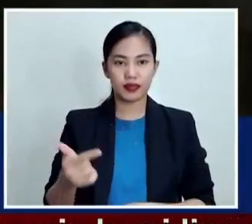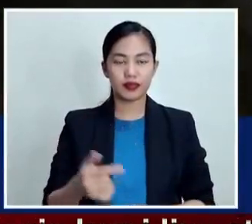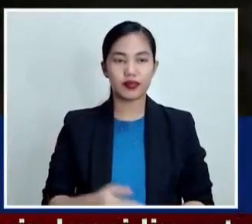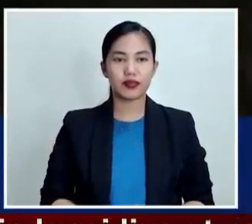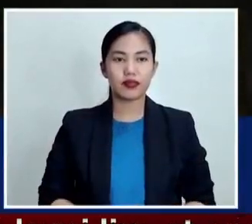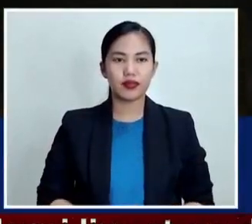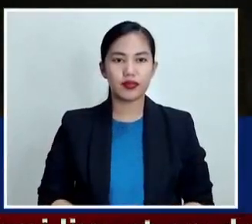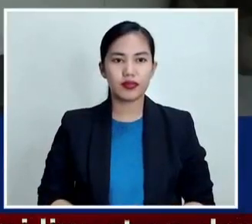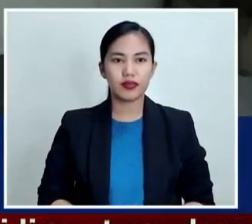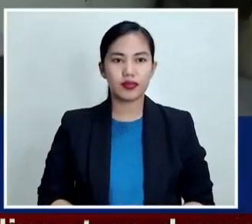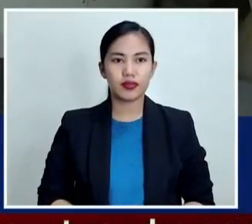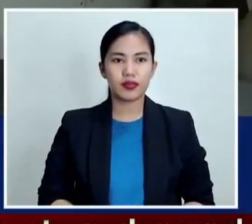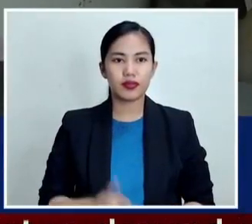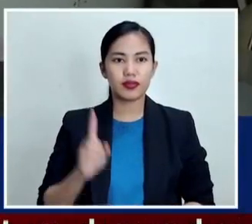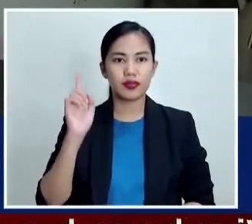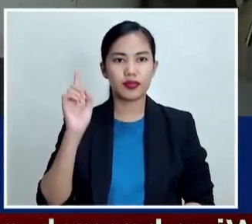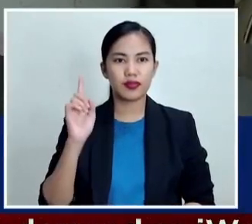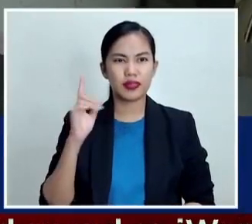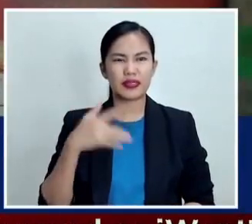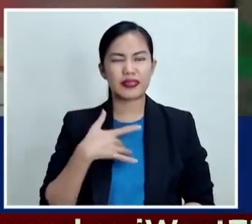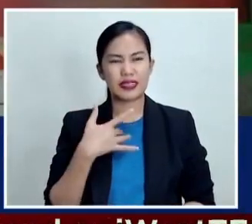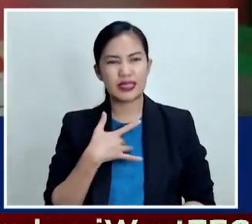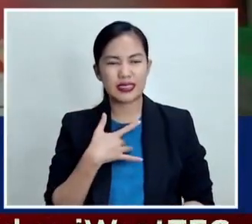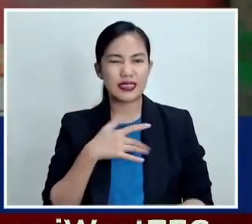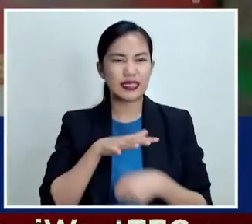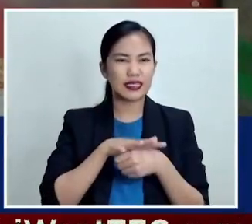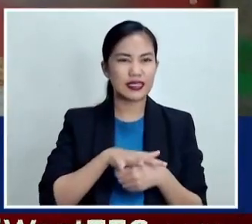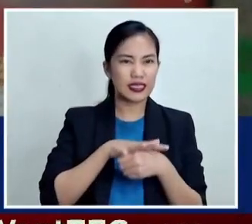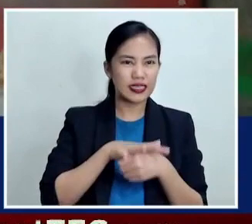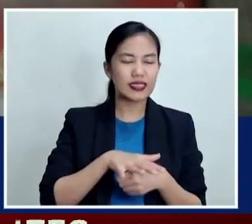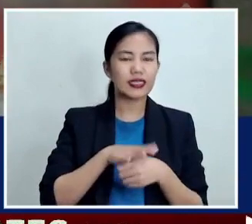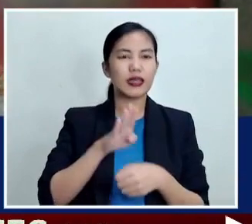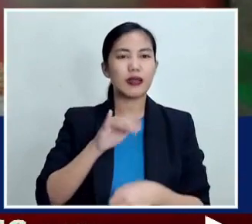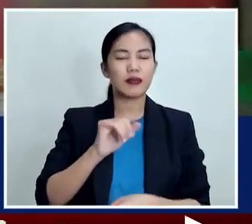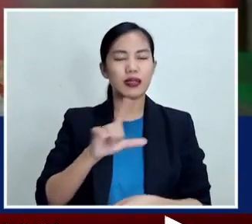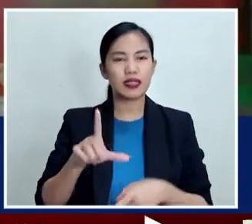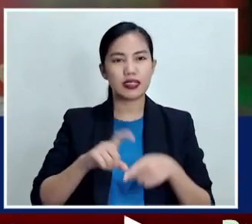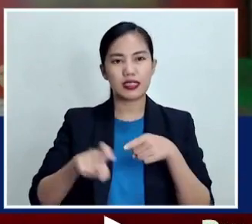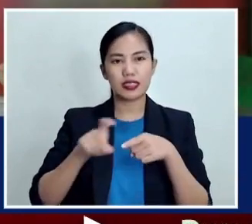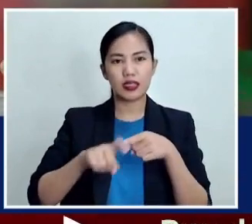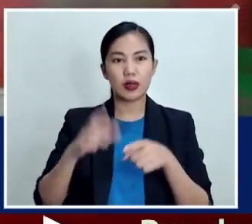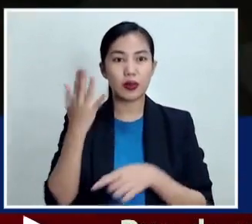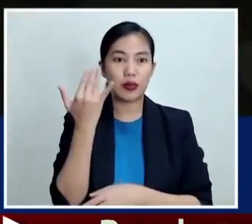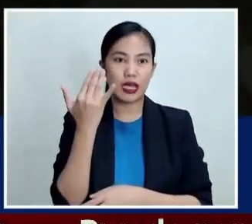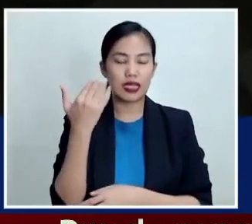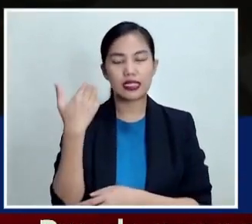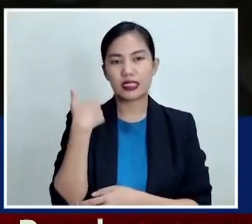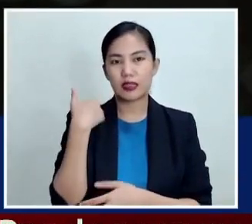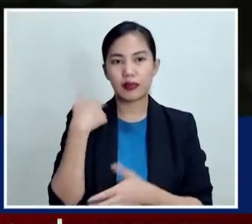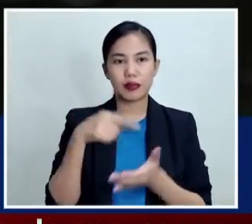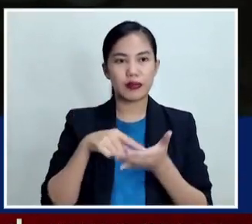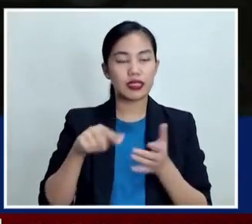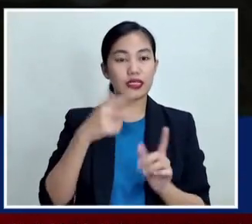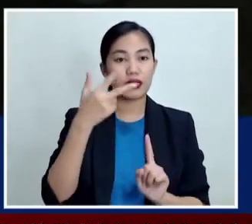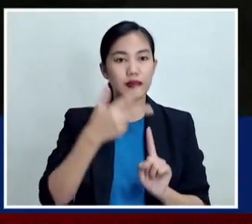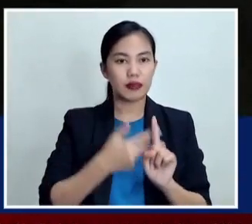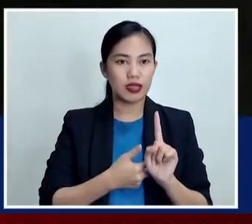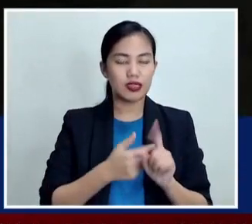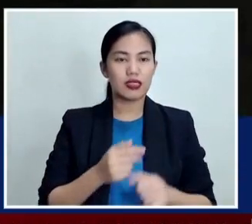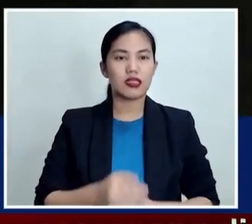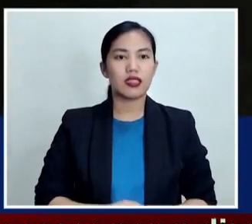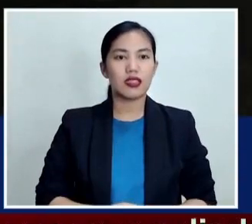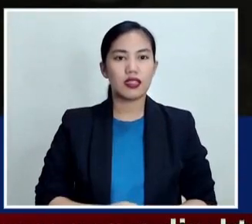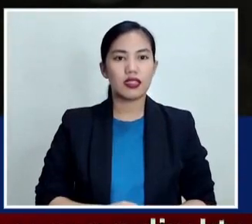Konsumido na si Aling Lolita sa bill nila sa kuryente. 3 buwan pa kasi ang hindi nababayaran, kaya kabado siya kapag